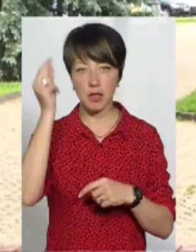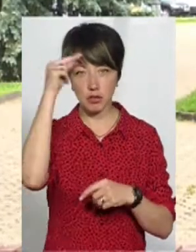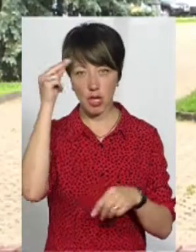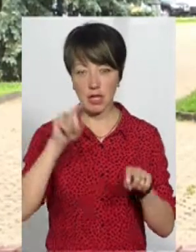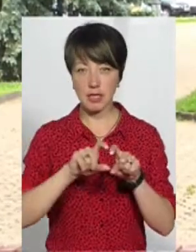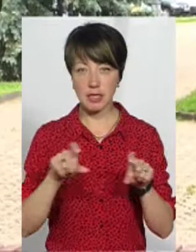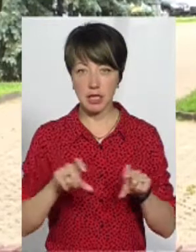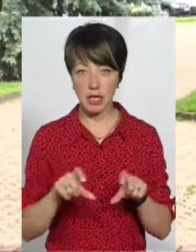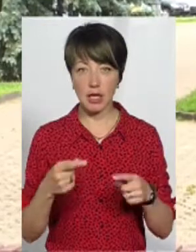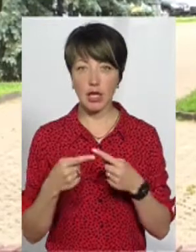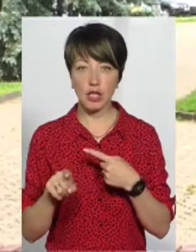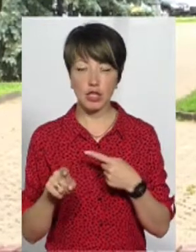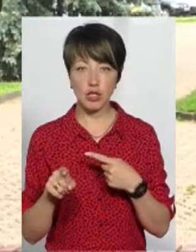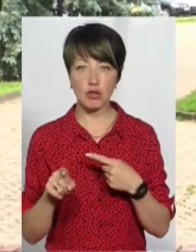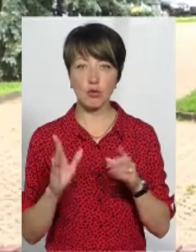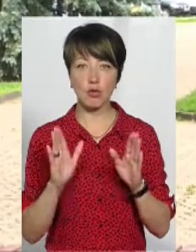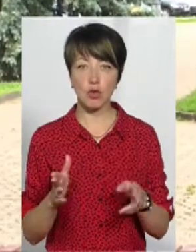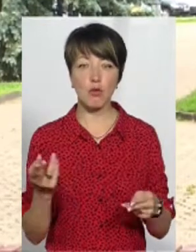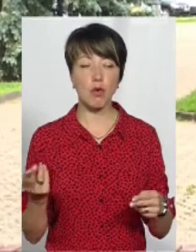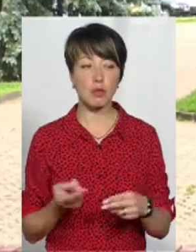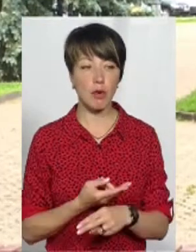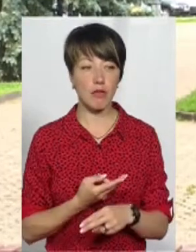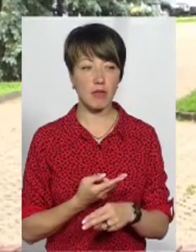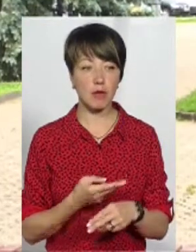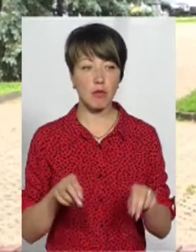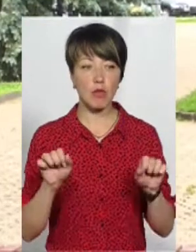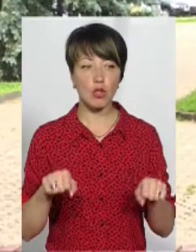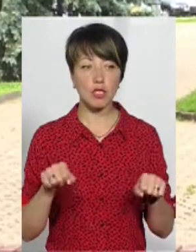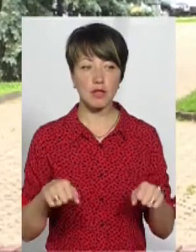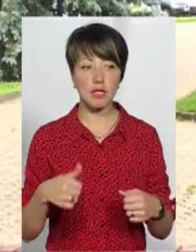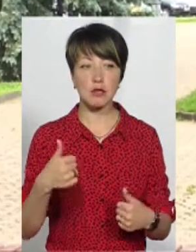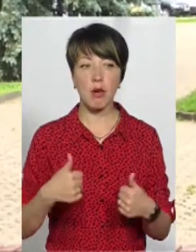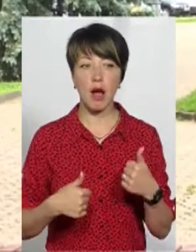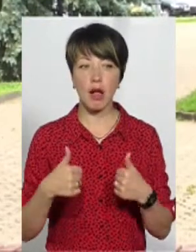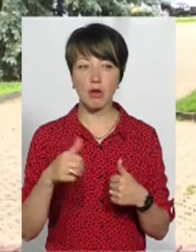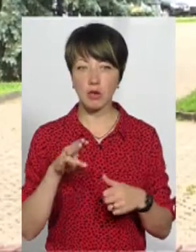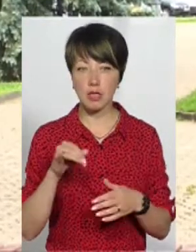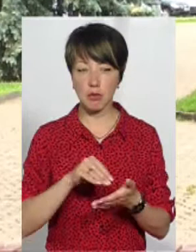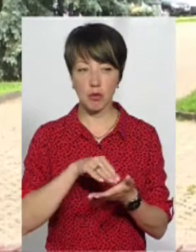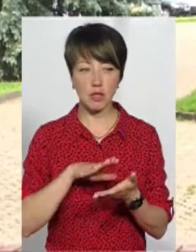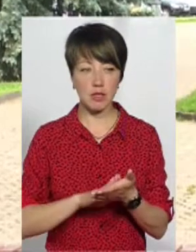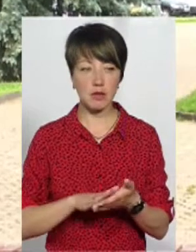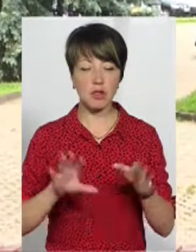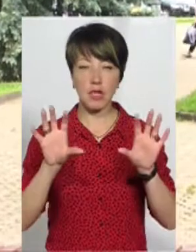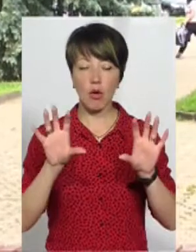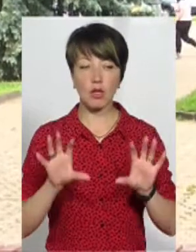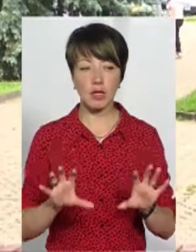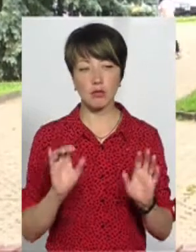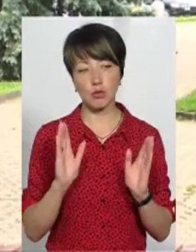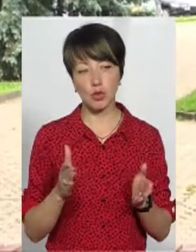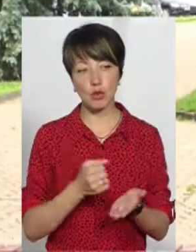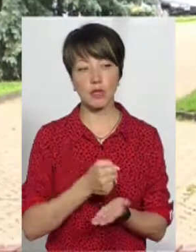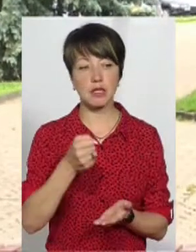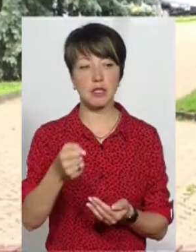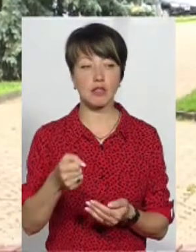Інші керівники, значить, будуть позбавлені можливості змагальності, так як це прописано в законодавстві, і будуть